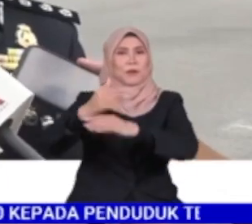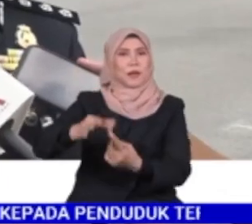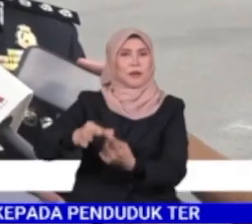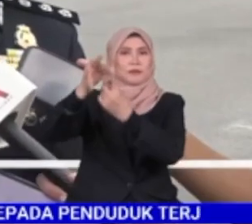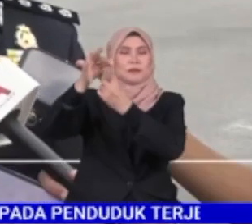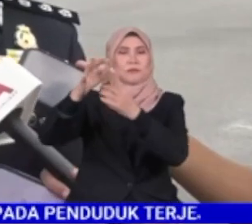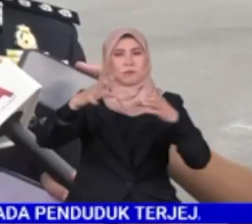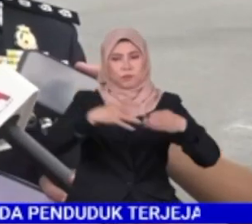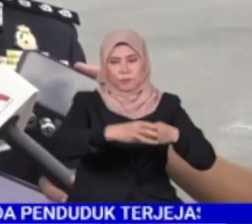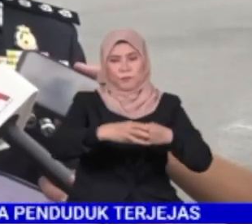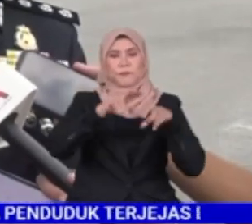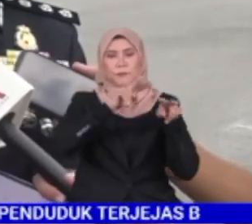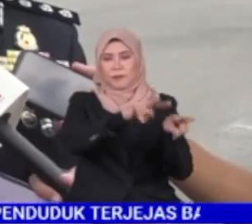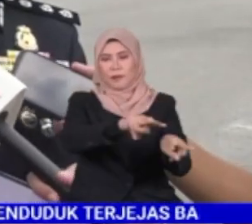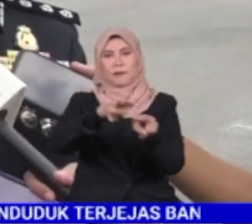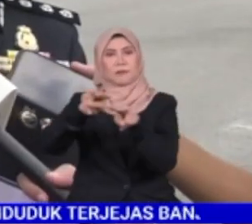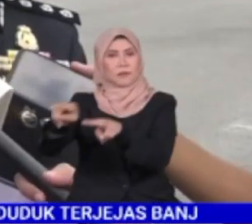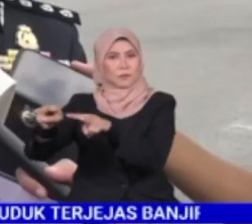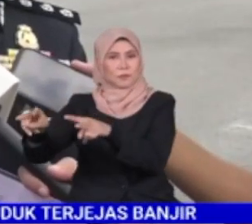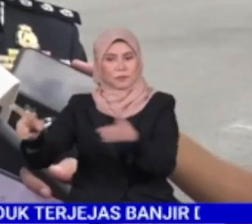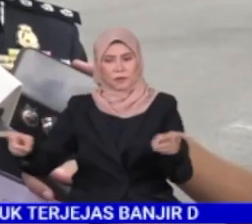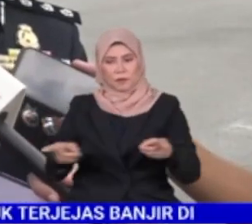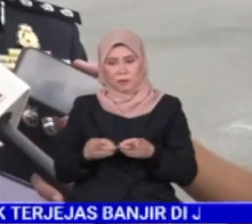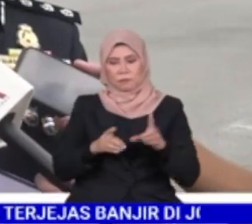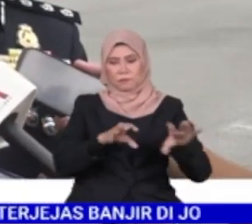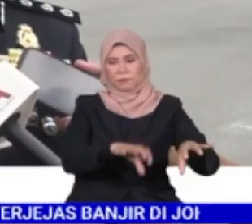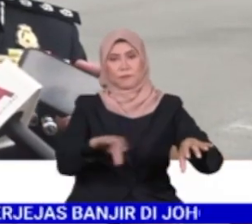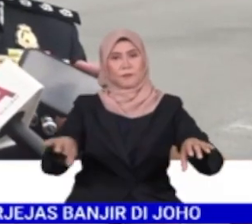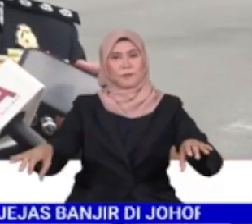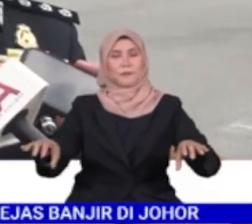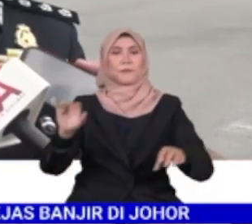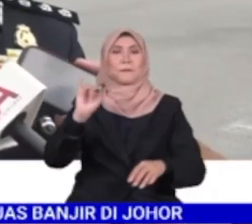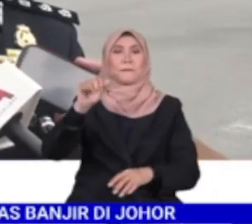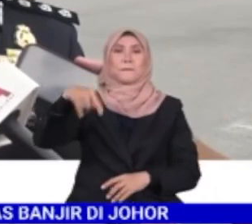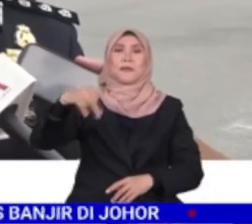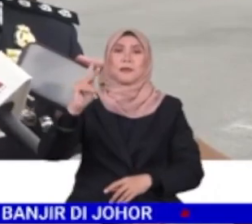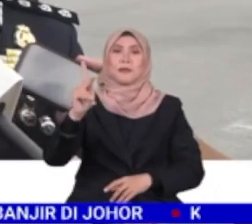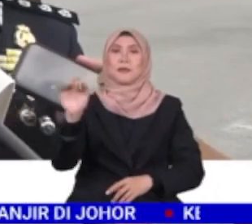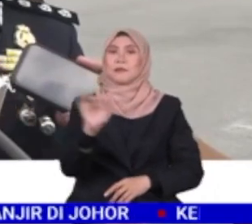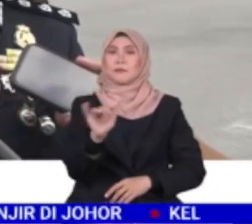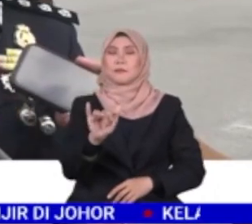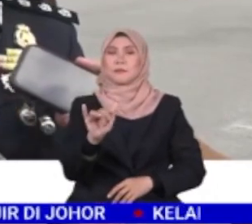untuk memantau di daerah masing-masing begitu juga di peringkat